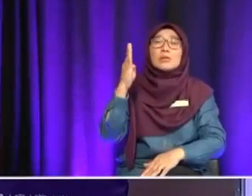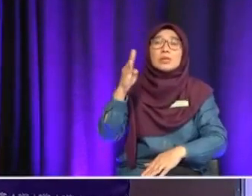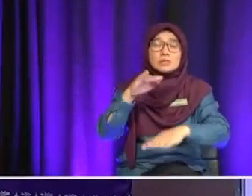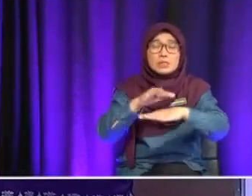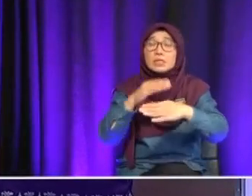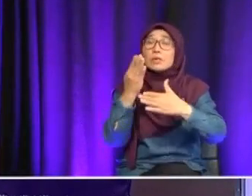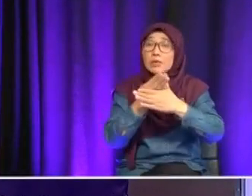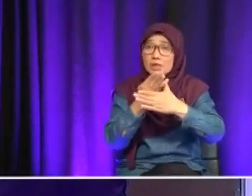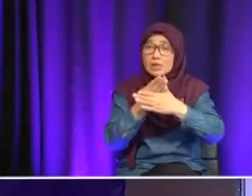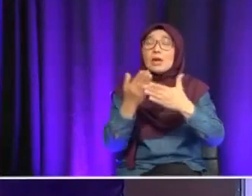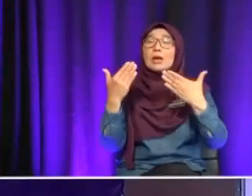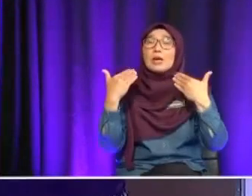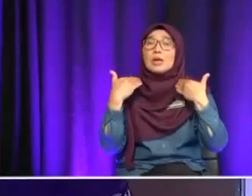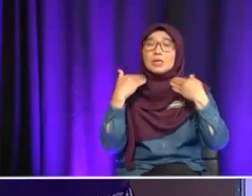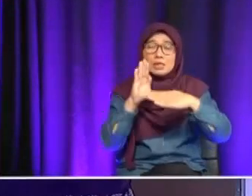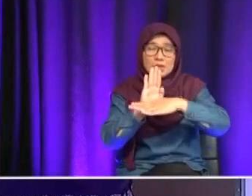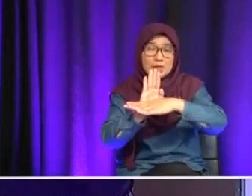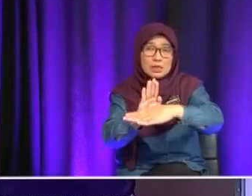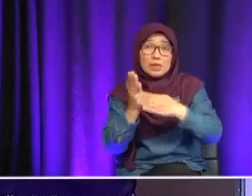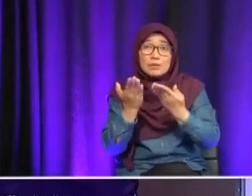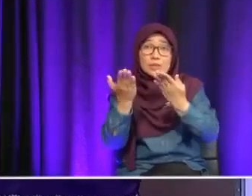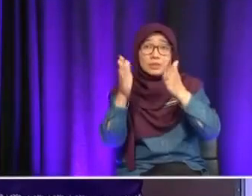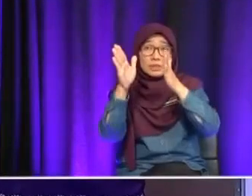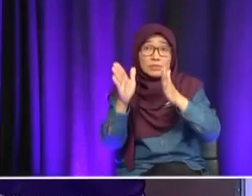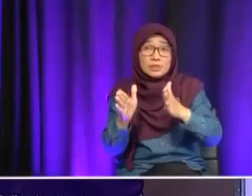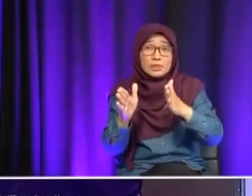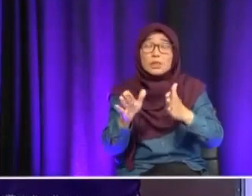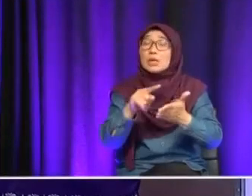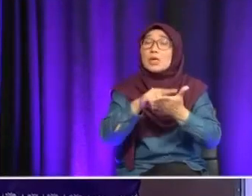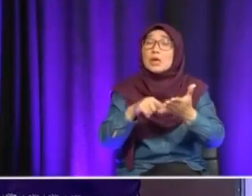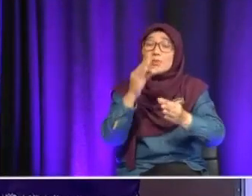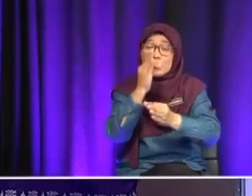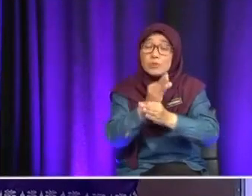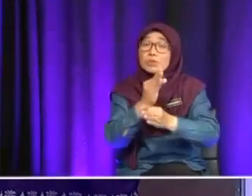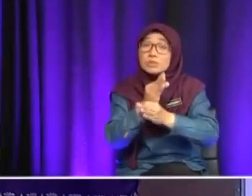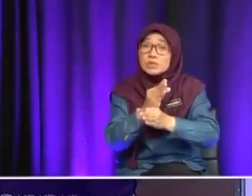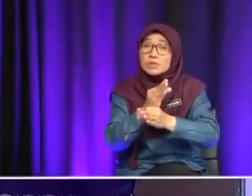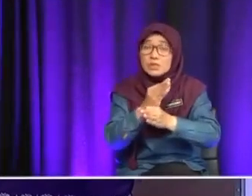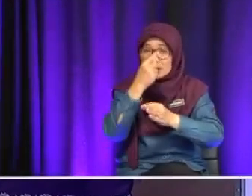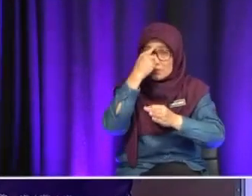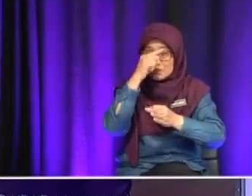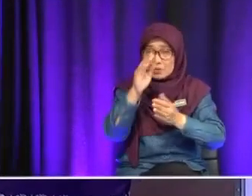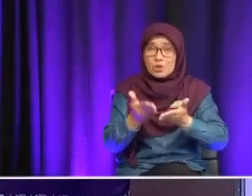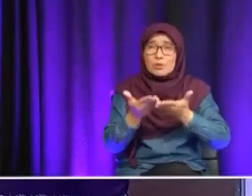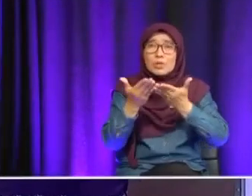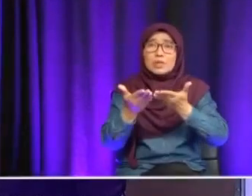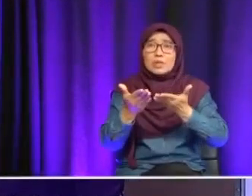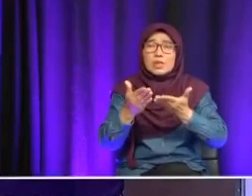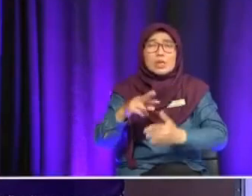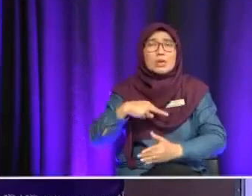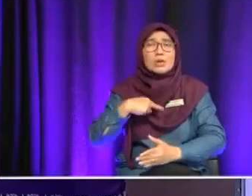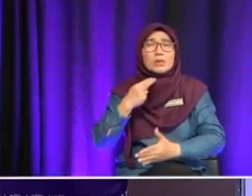tadi. Apakah fungsi penjamin? Fungsi penjamin adalah untuk memberikan rasa